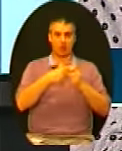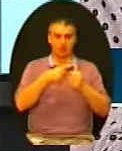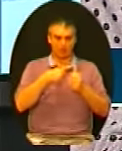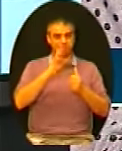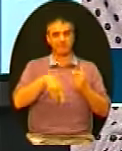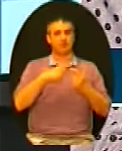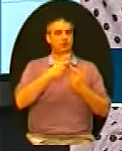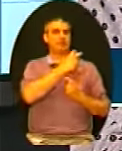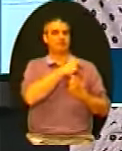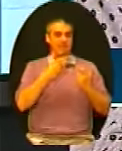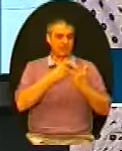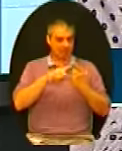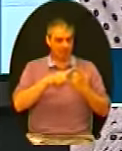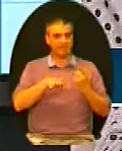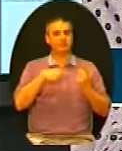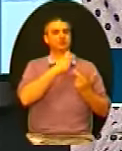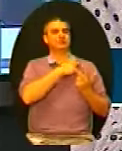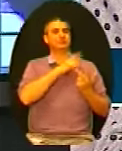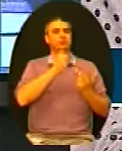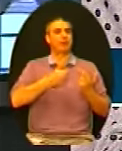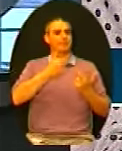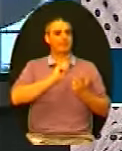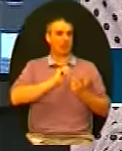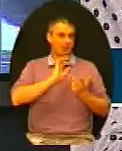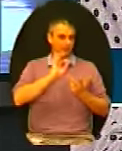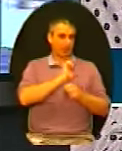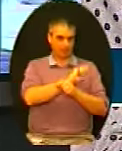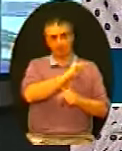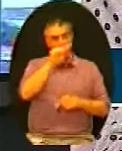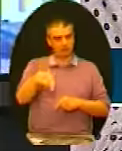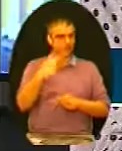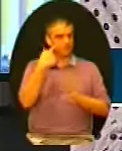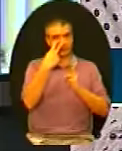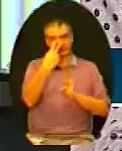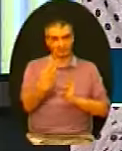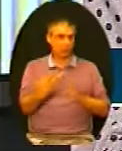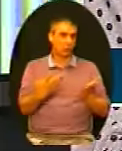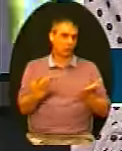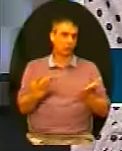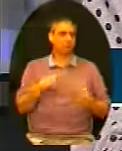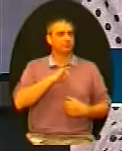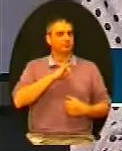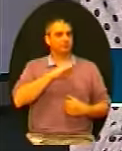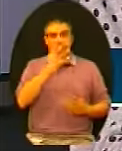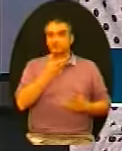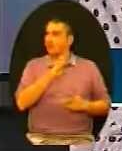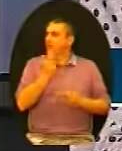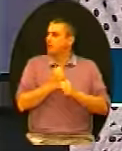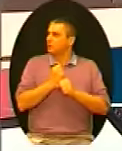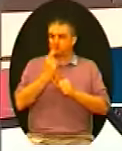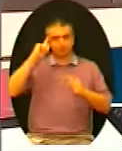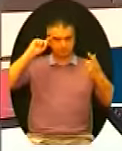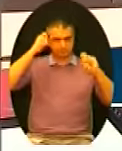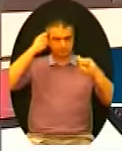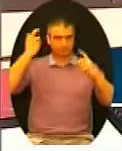ויש מפקד אגף, ויש את קצינים של המנהלה של הכלא, שיבואו ויבקרו ויתעניינו. איך הם עושים את